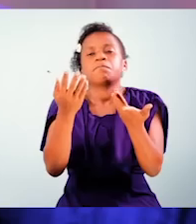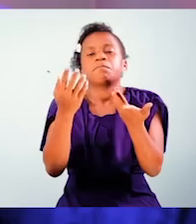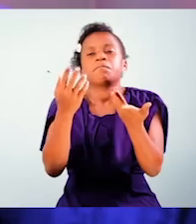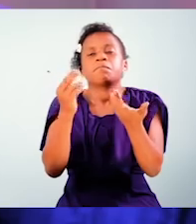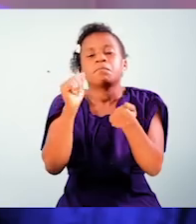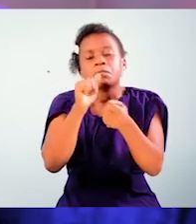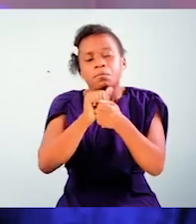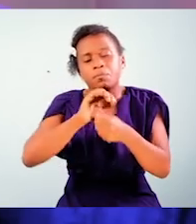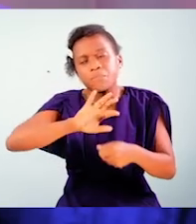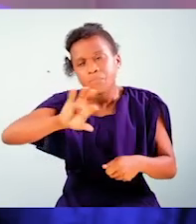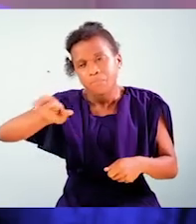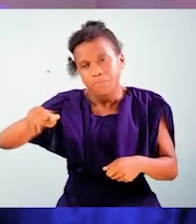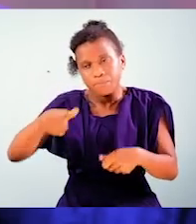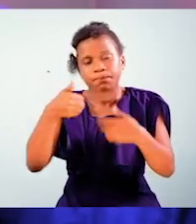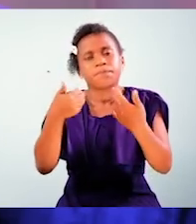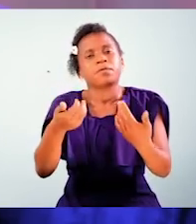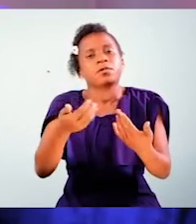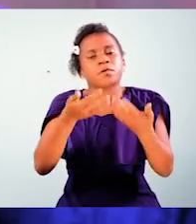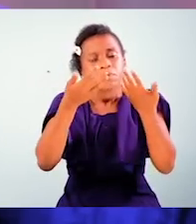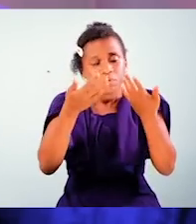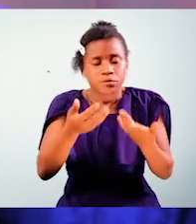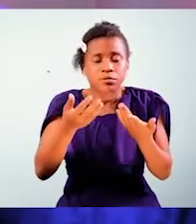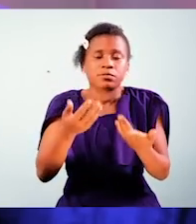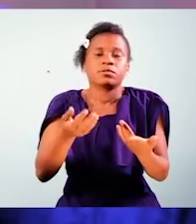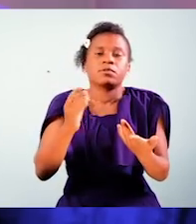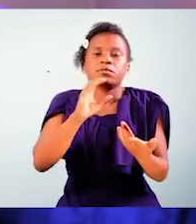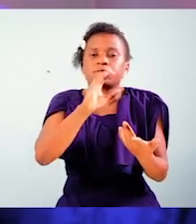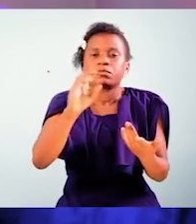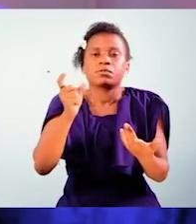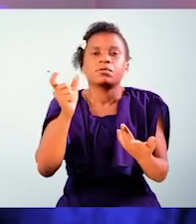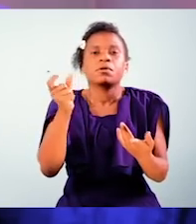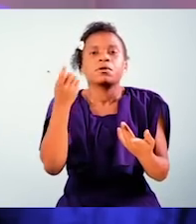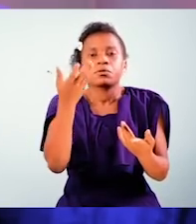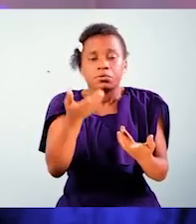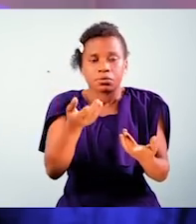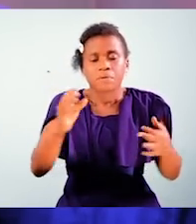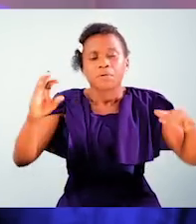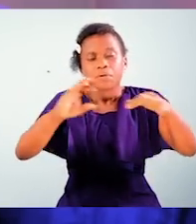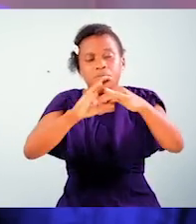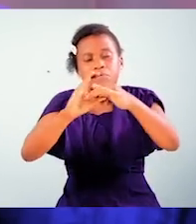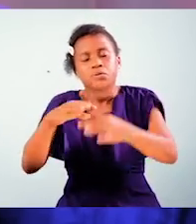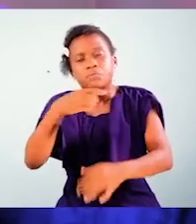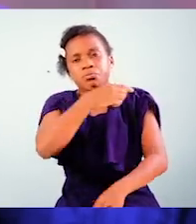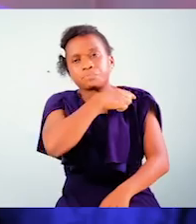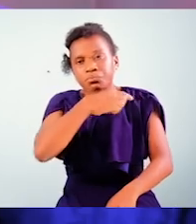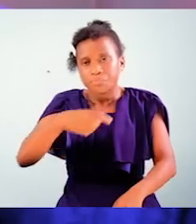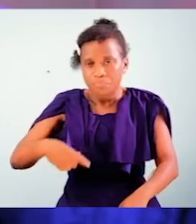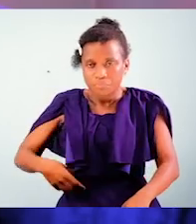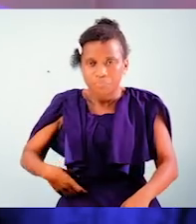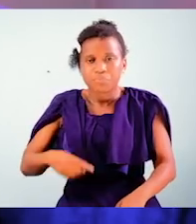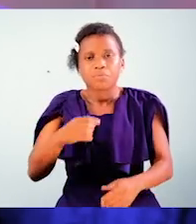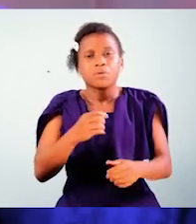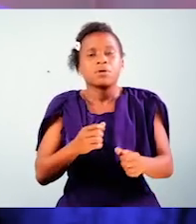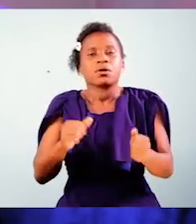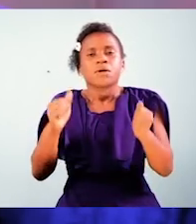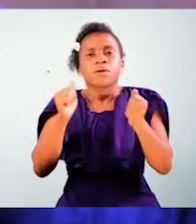hii CAG sio peke yake, pia Mheshimiwa Rais alimshirikisha na wenzetu kiongozi wa